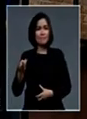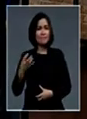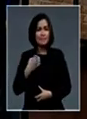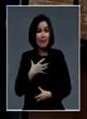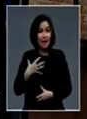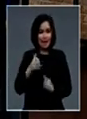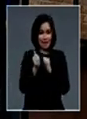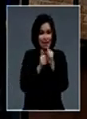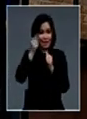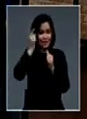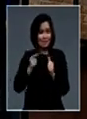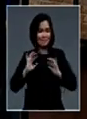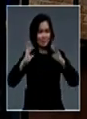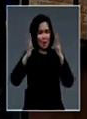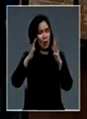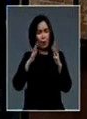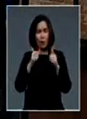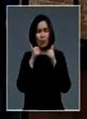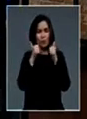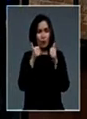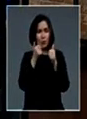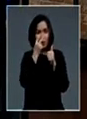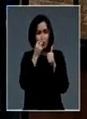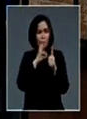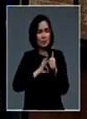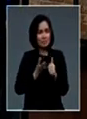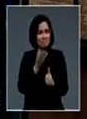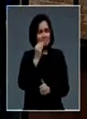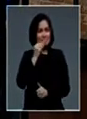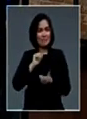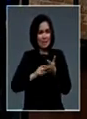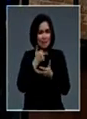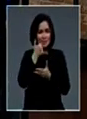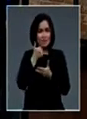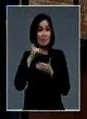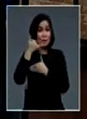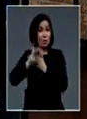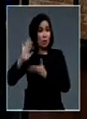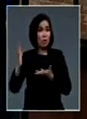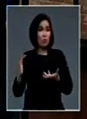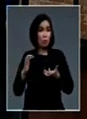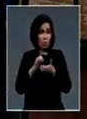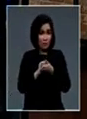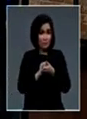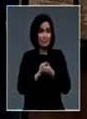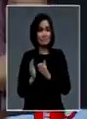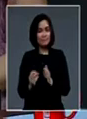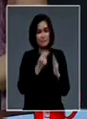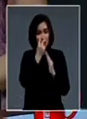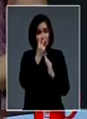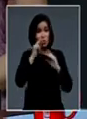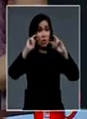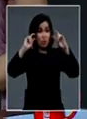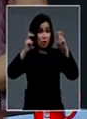ในสนามสปิริตของกองเชียร์ก็มีมากๆจริงๆก็ถือว่าเป็นการเริ่มต้นที่ดีสำหรับการรวมชาติกันแบบนี้นะคะ ครับเอาละครับไปดูอีกหนึ่งเรื่อง